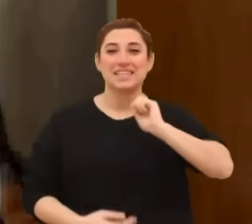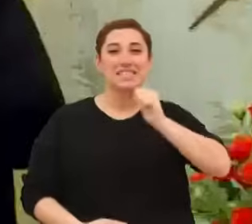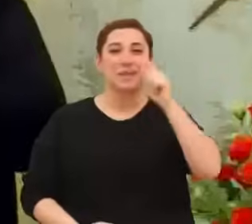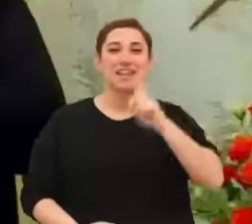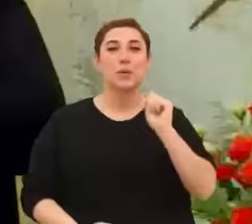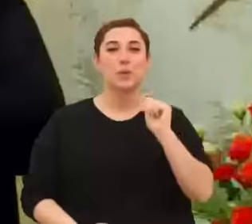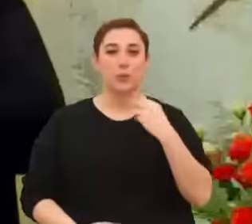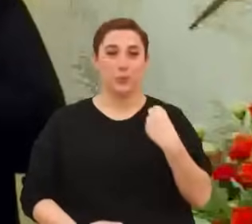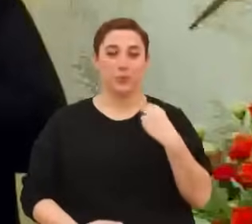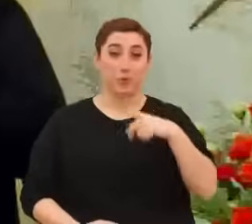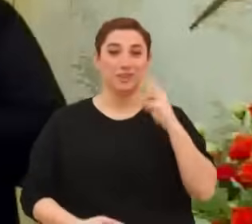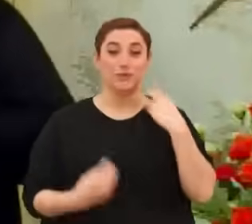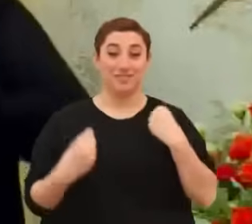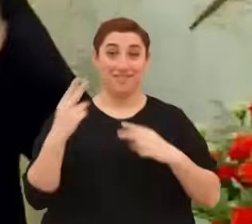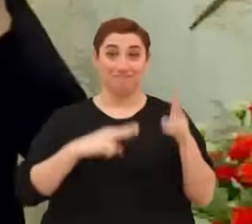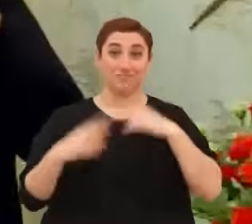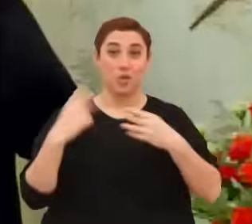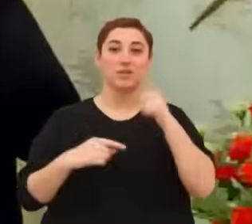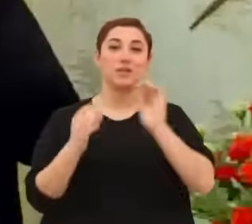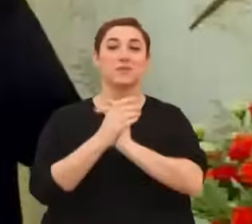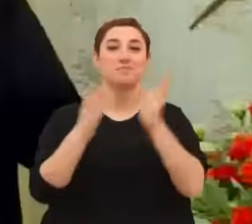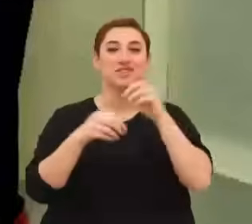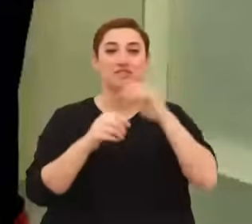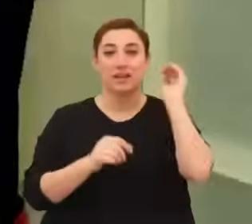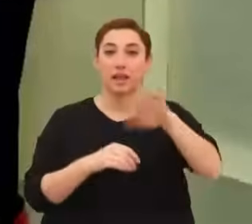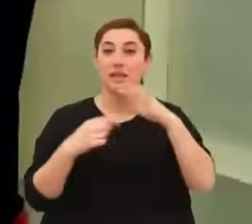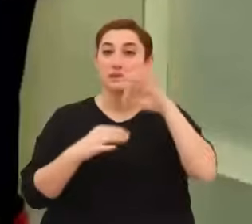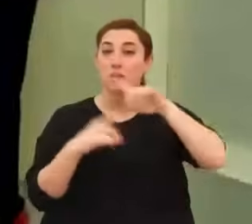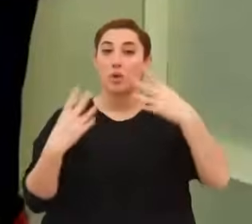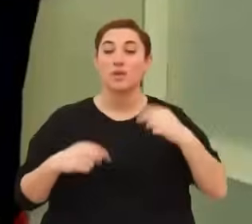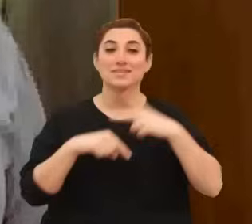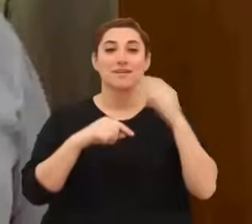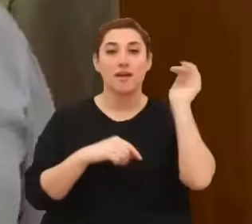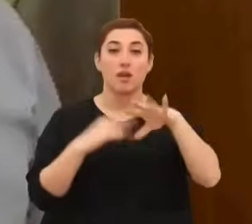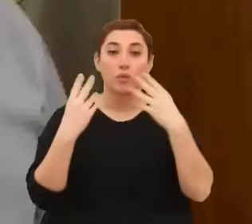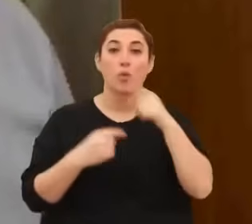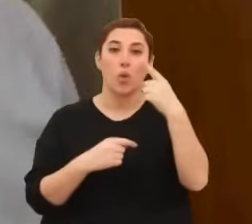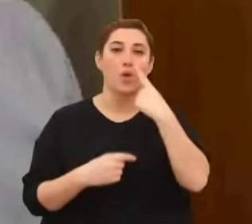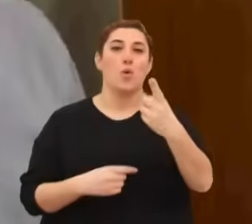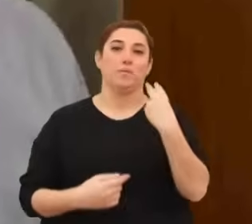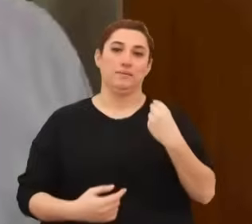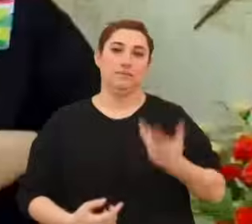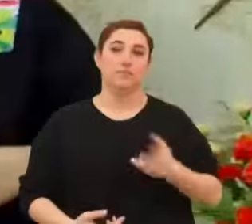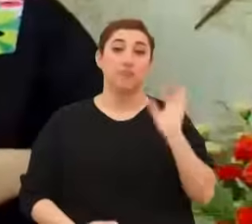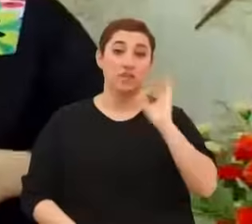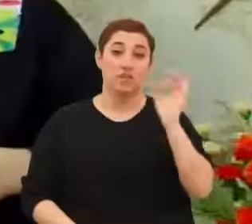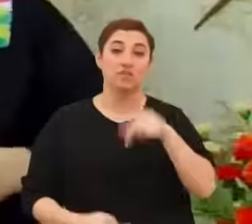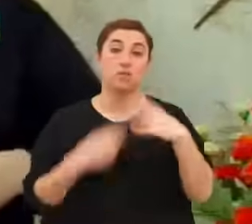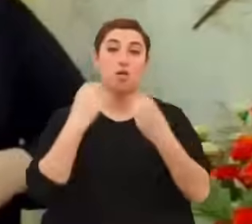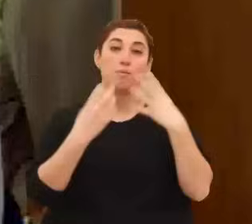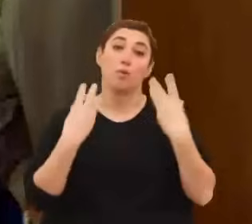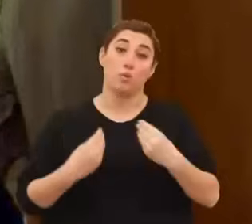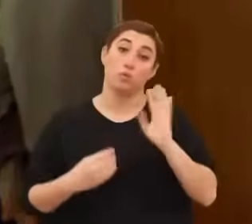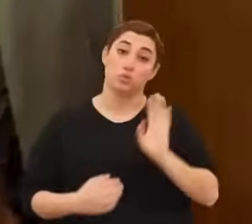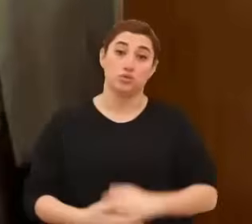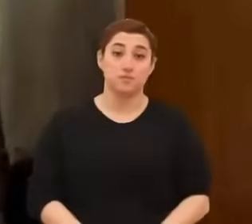zamanlar, ilk günler böyle şık ol ki... Hani seni kutlamaya gelenler olur, böyle ziyaret edenler olur falan, seni öyle görsünler evet, yani. Evet baba, kalabalık olur şimdi Allah